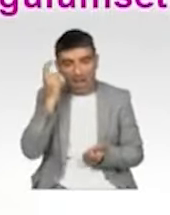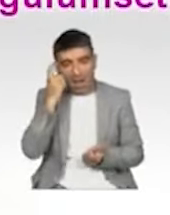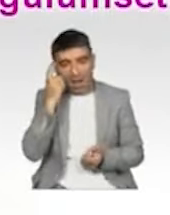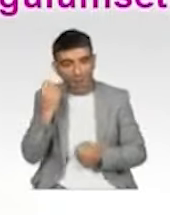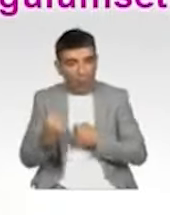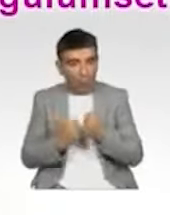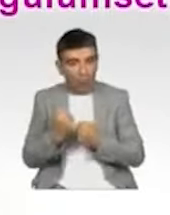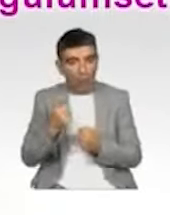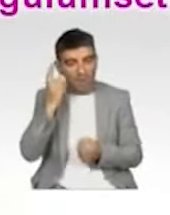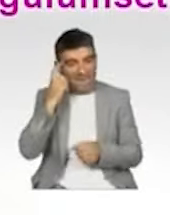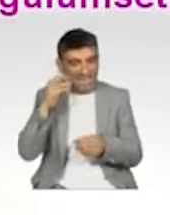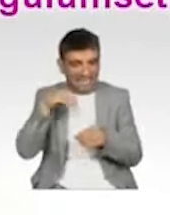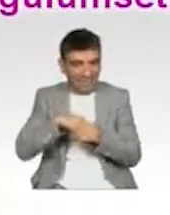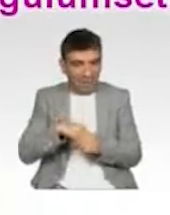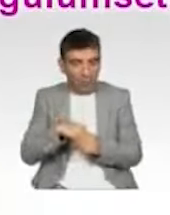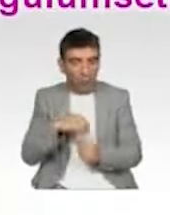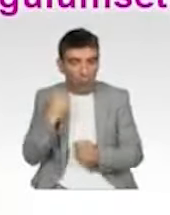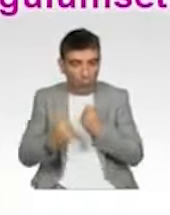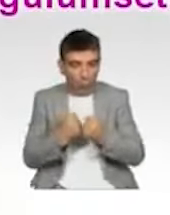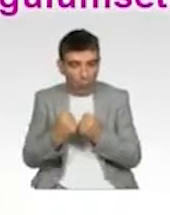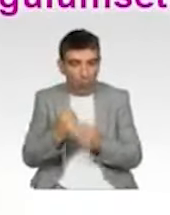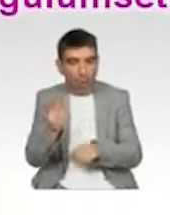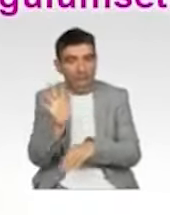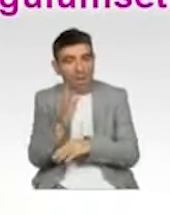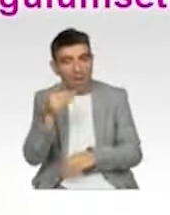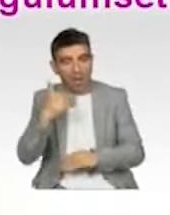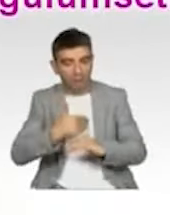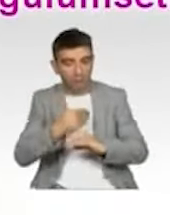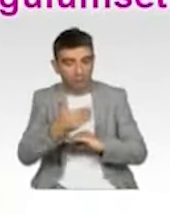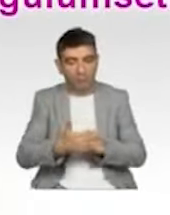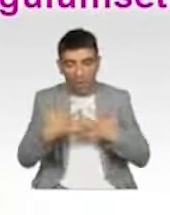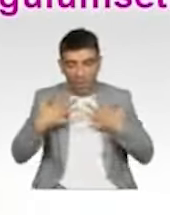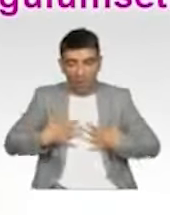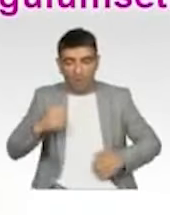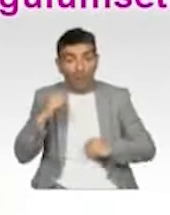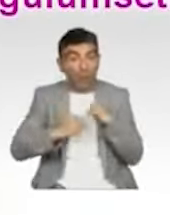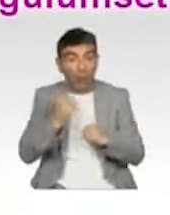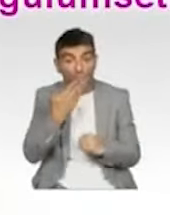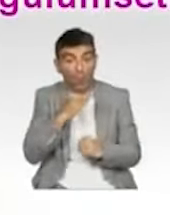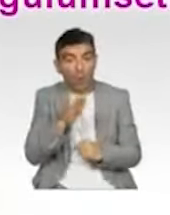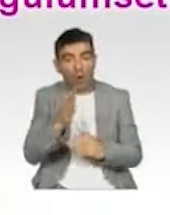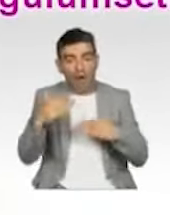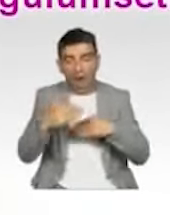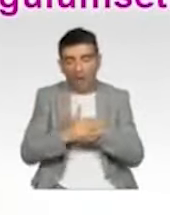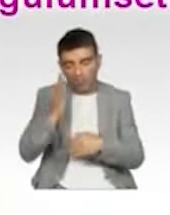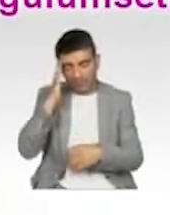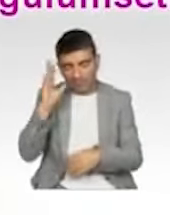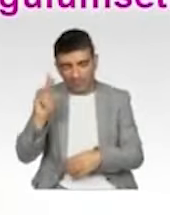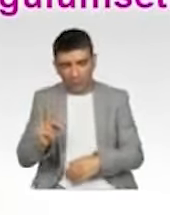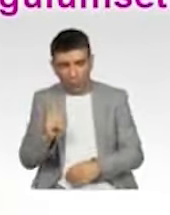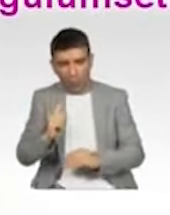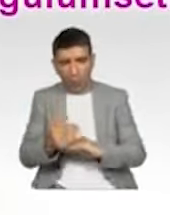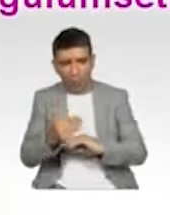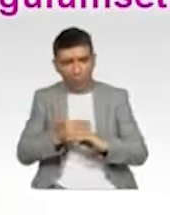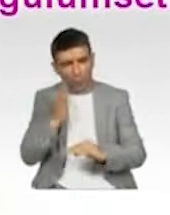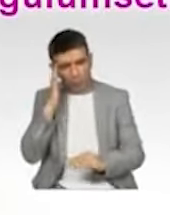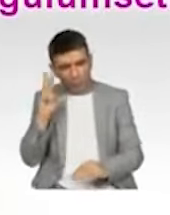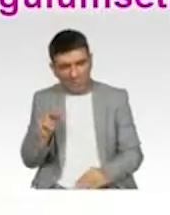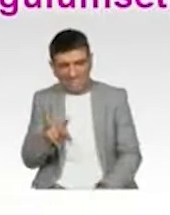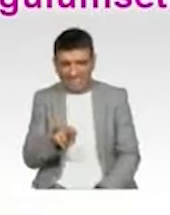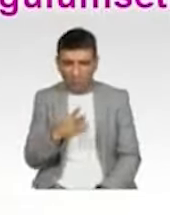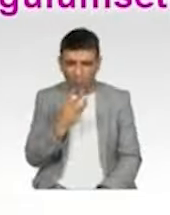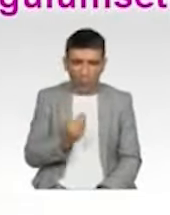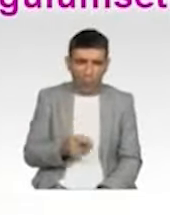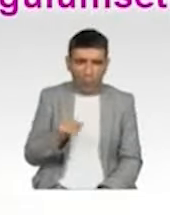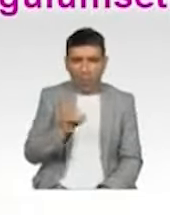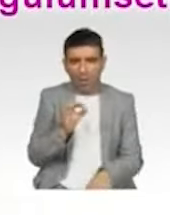koşuyor, beyin koşuyor, göz koşuyor ekran karşısında ama vücut hareketsiz. Gece yatağa yatıyor, önce bir uyur gibi oluyor, bir 5